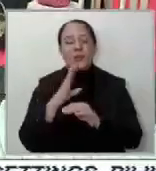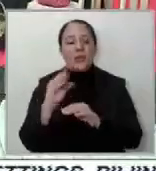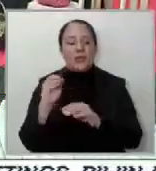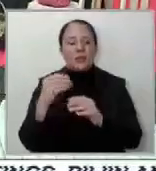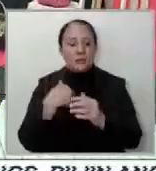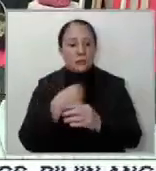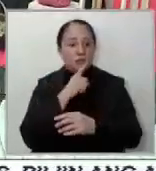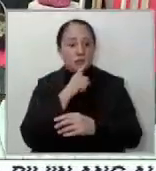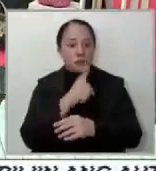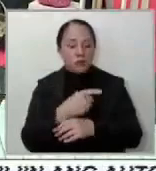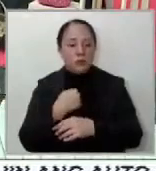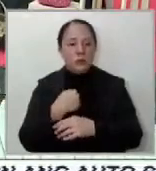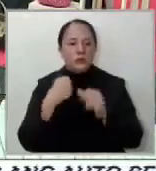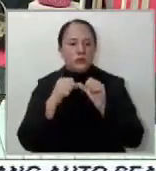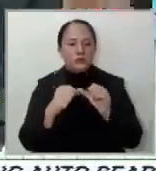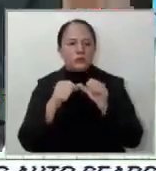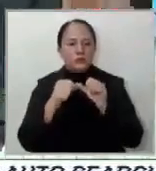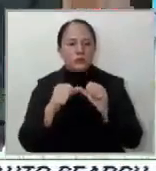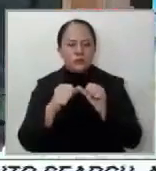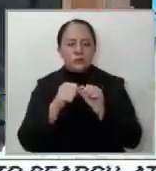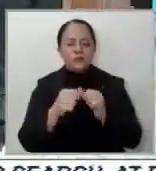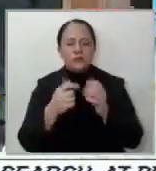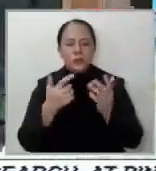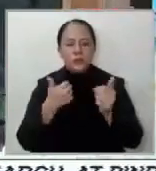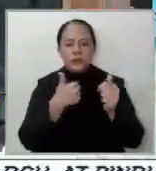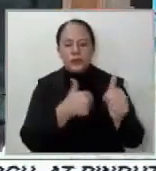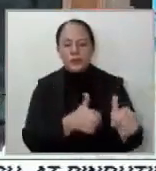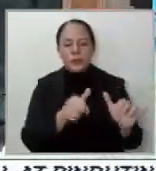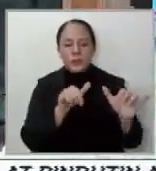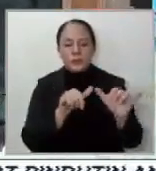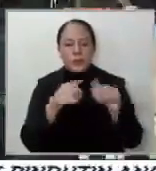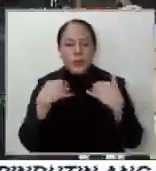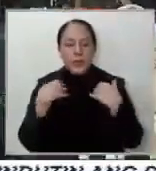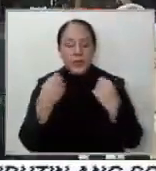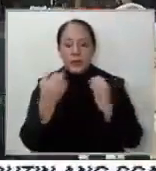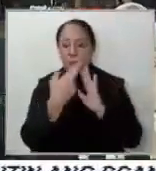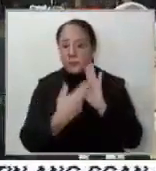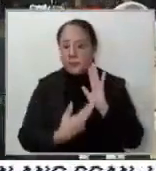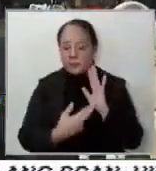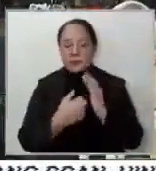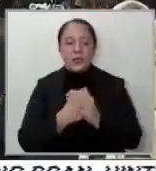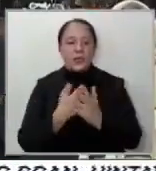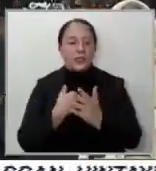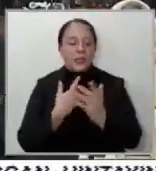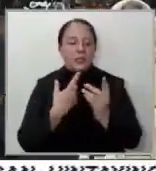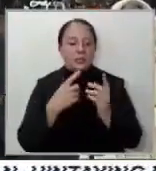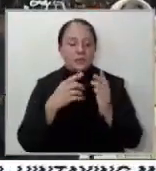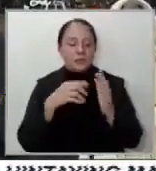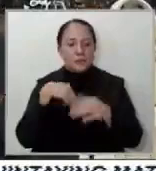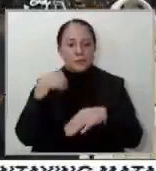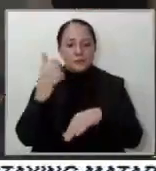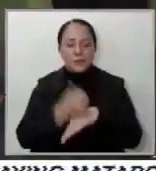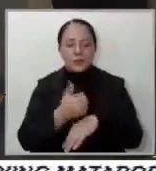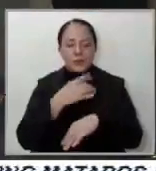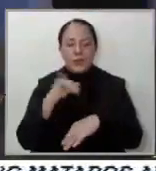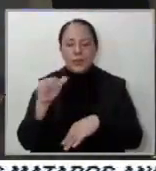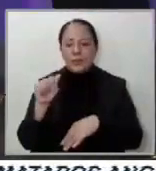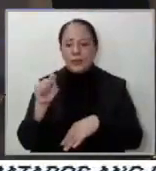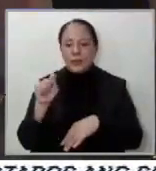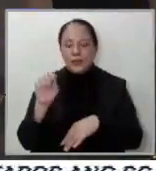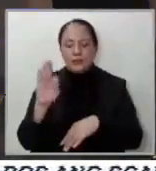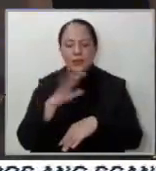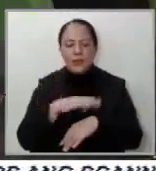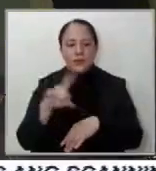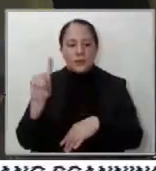na ipagpapatuloy nila ang pagsunod sa standard health and safety protocols na itinakda ng IATF at ng DOH. Ngayong